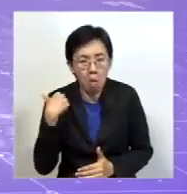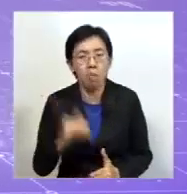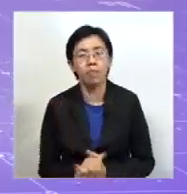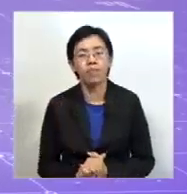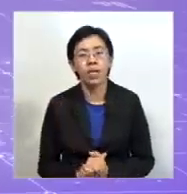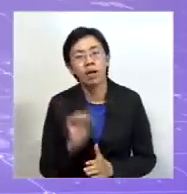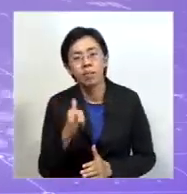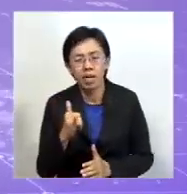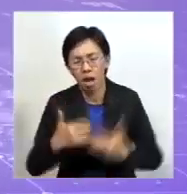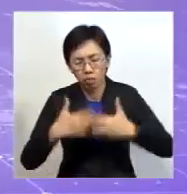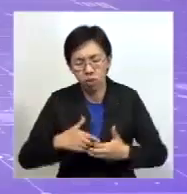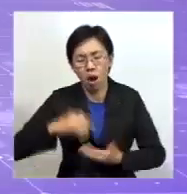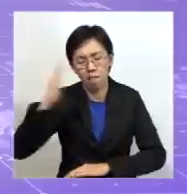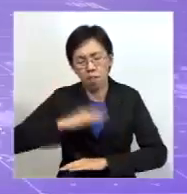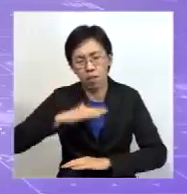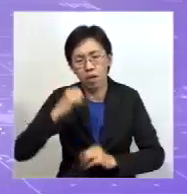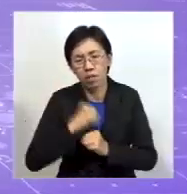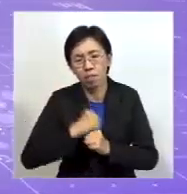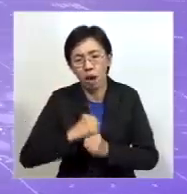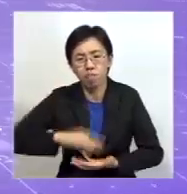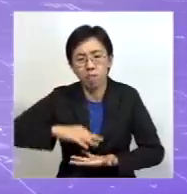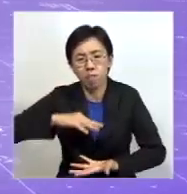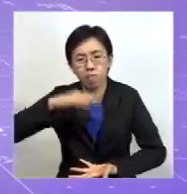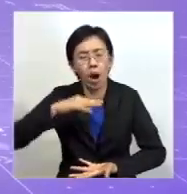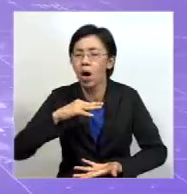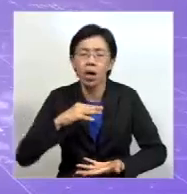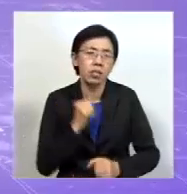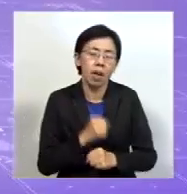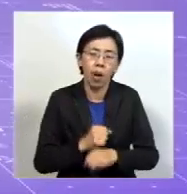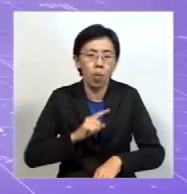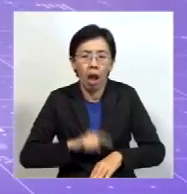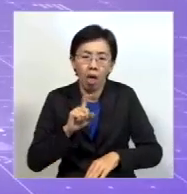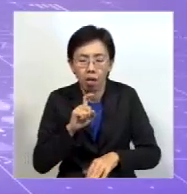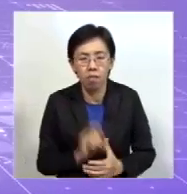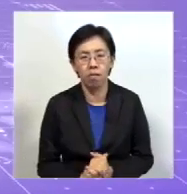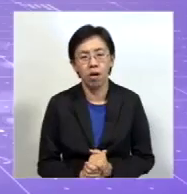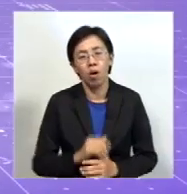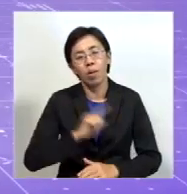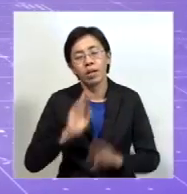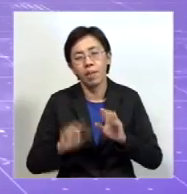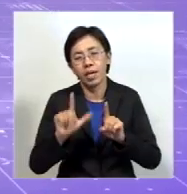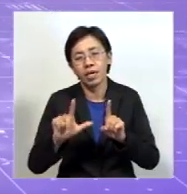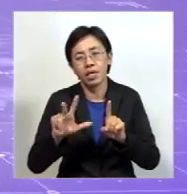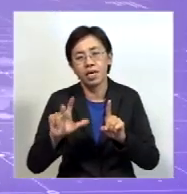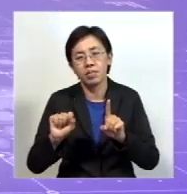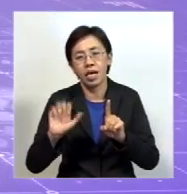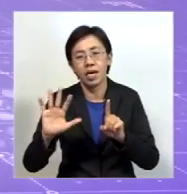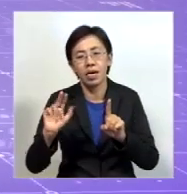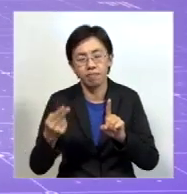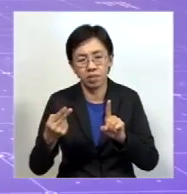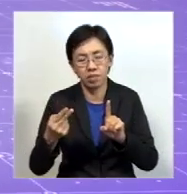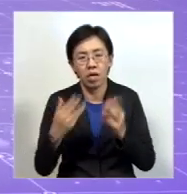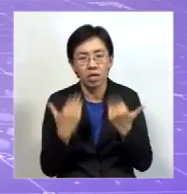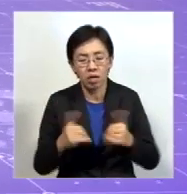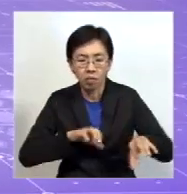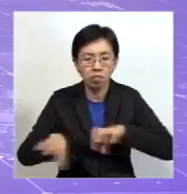ตเนี่ยอาจจะเพิ่มขึ้นได้ไม่ทันเท่านี้ด้วยเลยนะครับเพราะฉะนั้นความต้องการต่อวันอยู่ที่วันละ 1,350,000 ชิ้นนะครับทำ